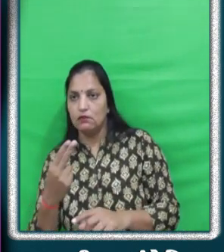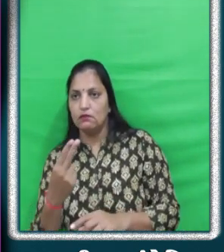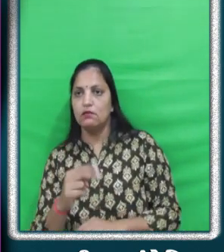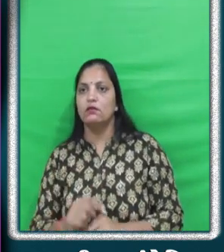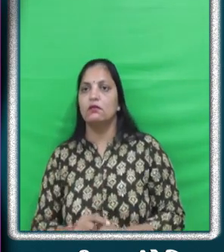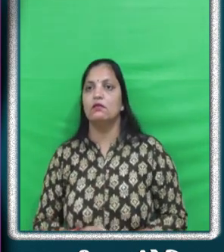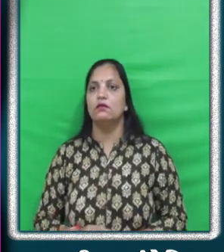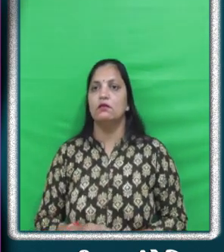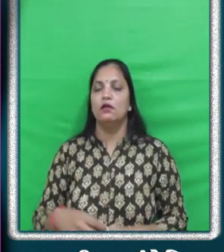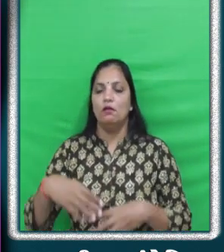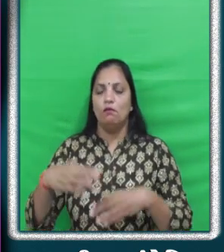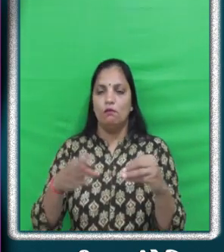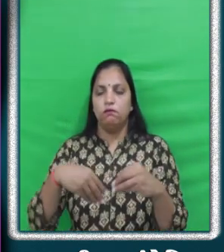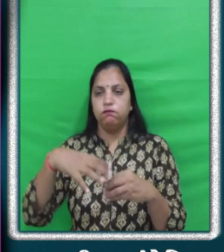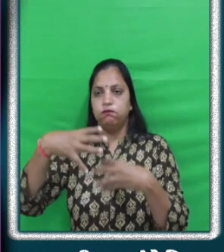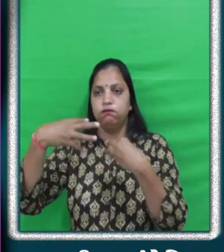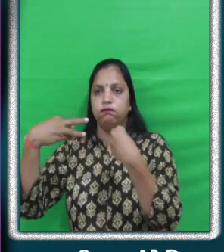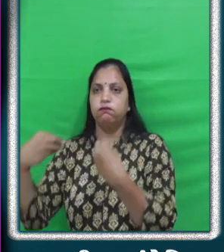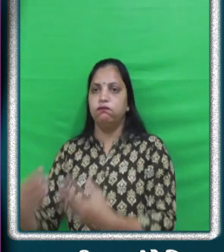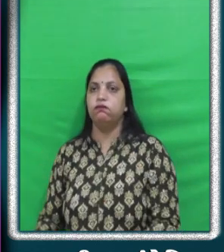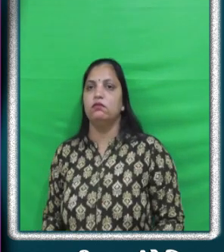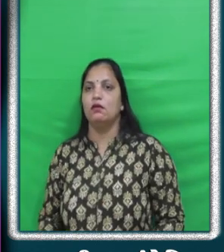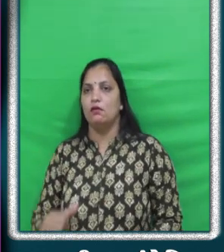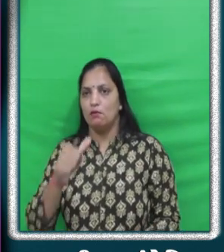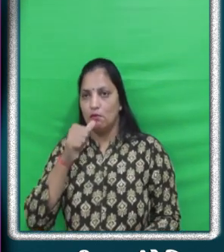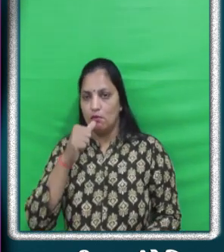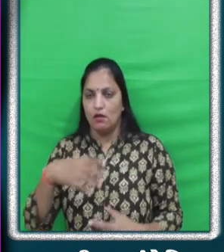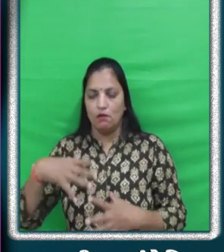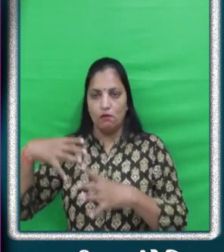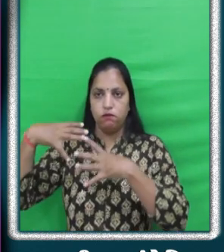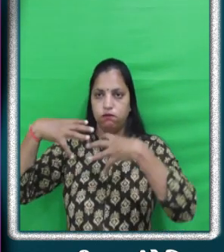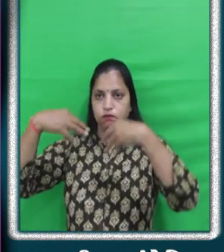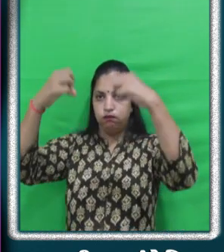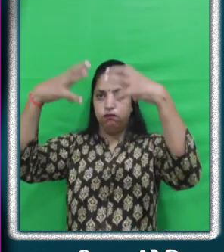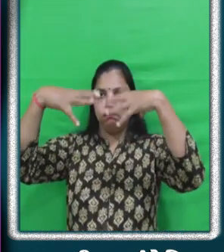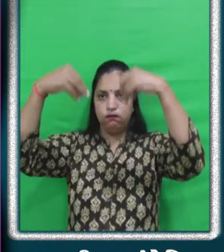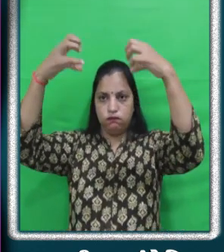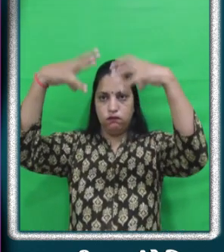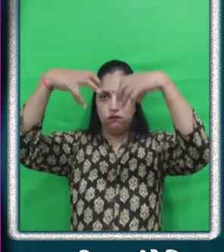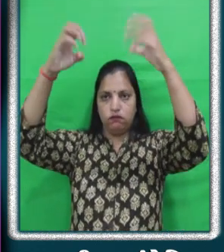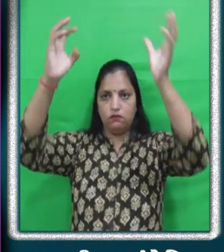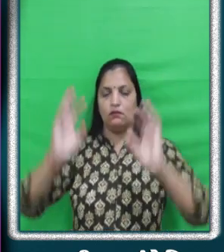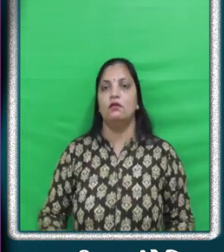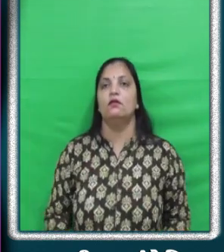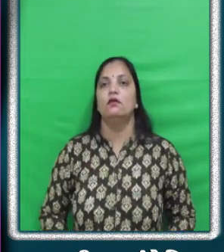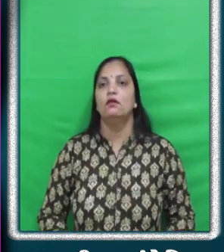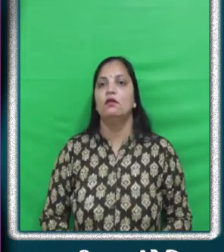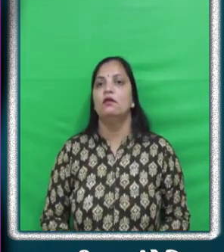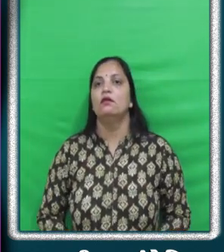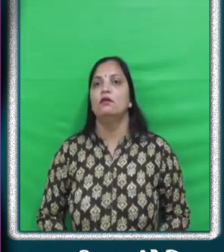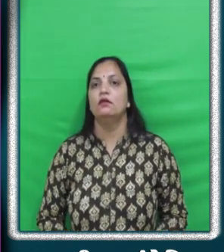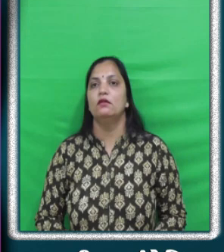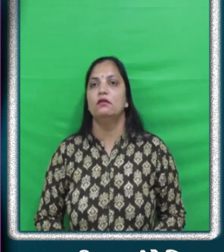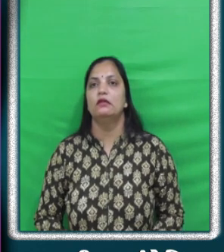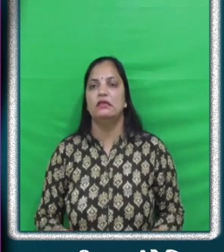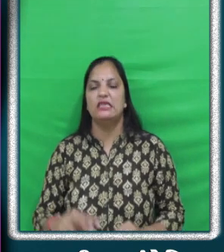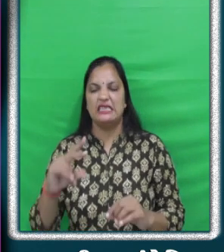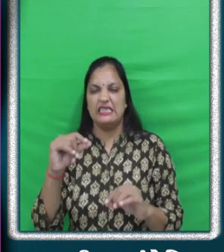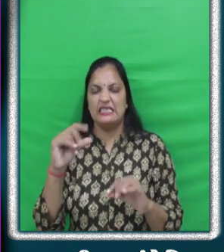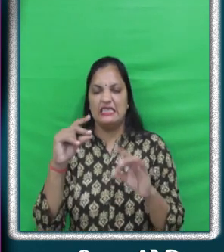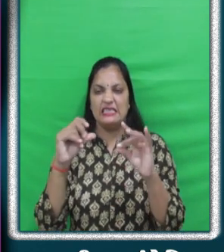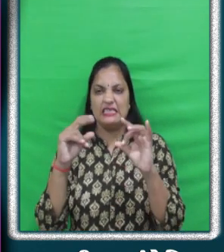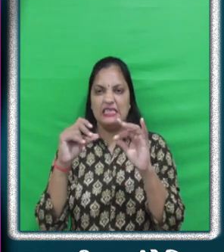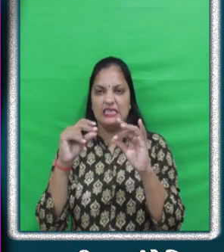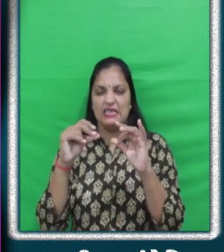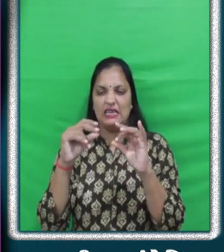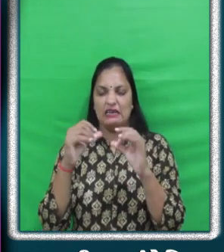છે, ત્યારબાદ ઓક્સિજન અને પાણીનું ઉત્સર્જન, પાણીનું બાષ્પોત્સર્જન થઈ નીકળી જાય છે, અને ગુંદર રેઝિન જેવો